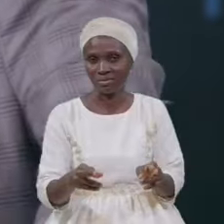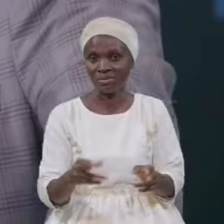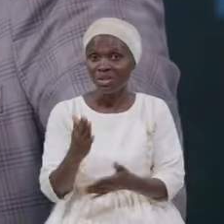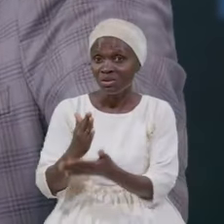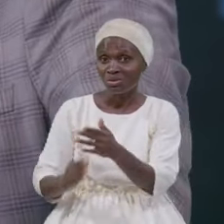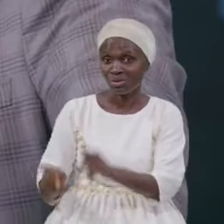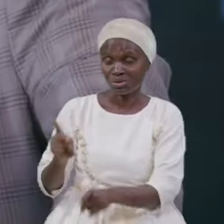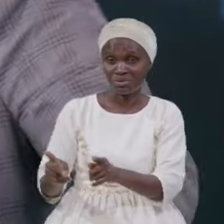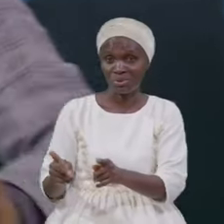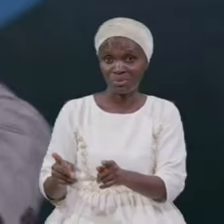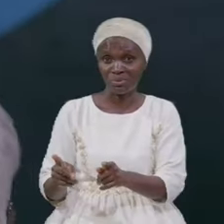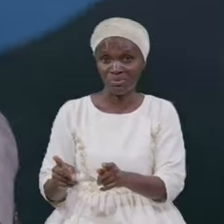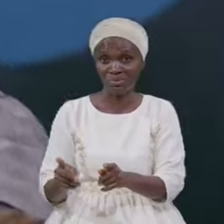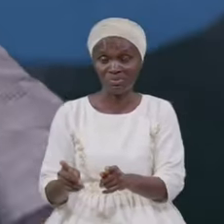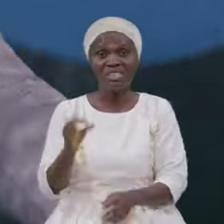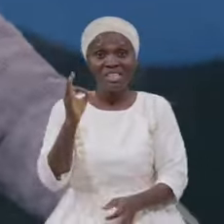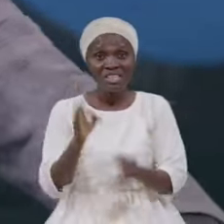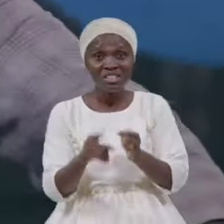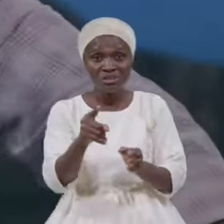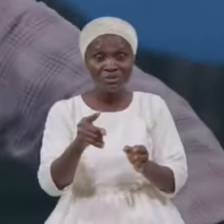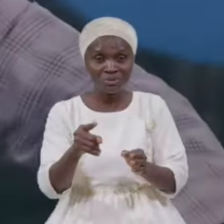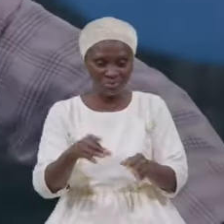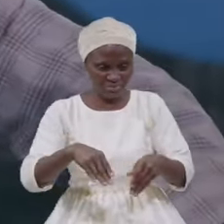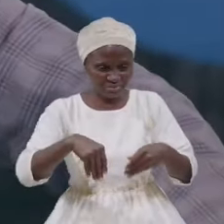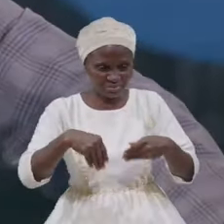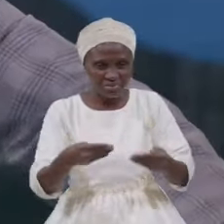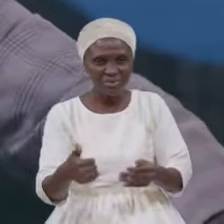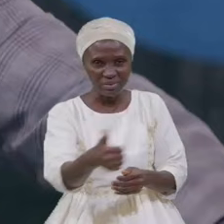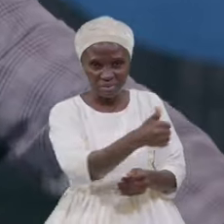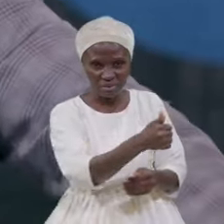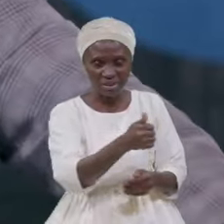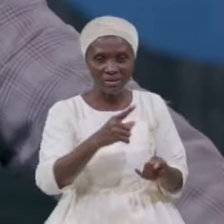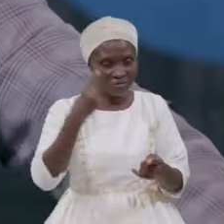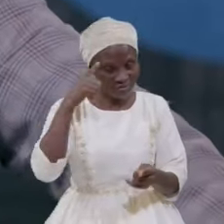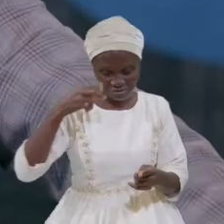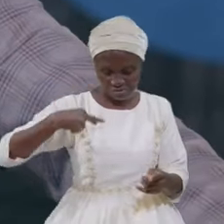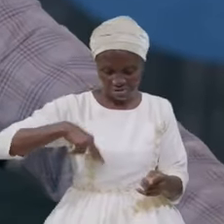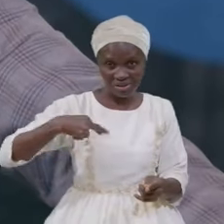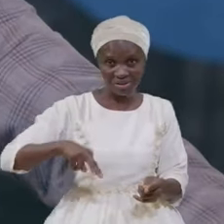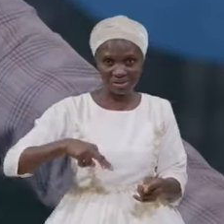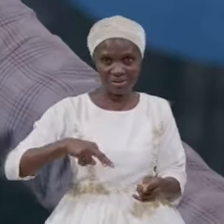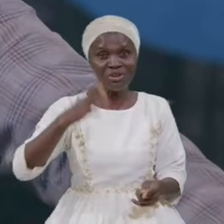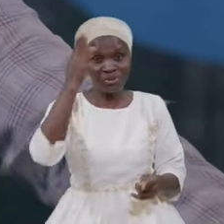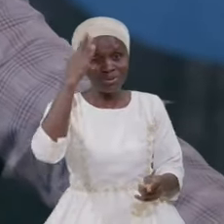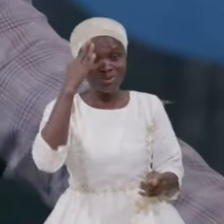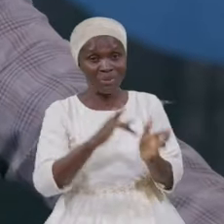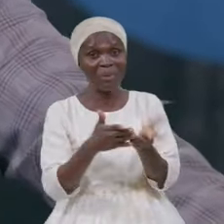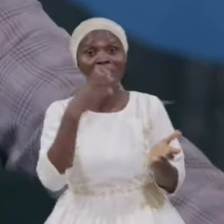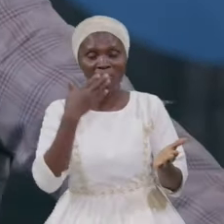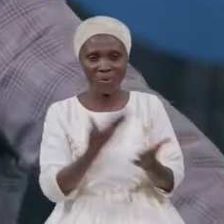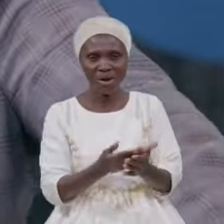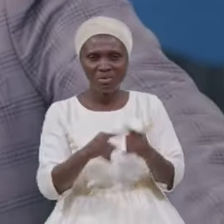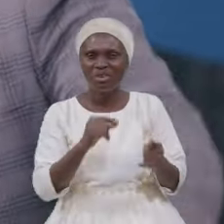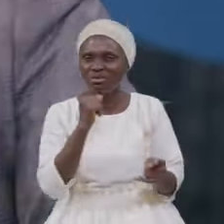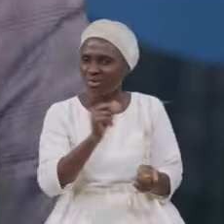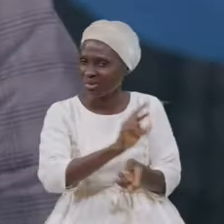ils sont prêts, des fanatiques, ils souhaitent donner leur corps brûlé pour la religion, mais ils ne sont pas nés de nouveau. Ils n'ont pas l'amour de Dieu et l'amour de